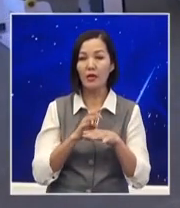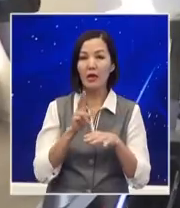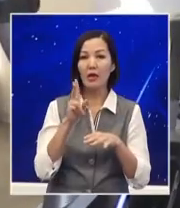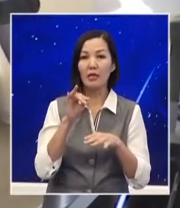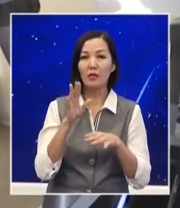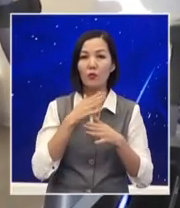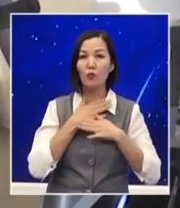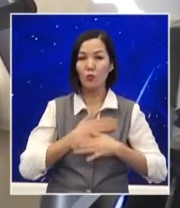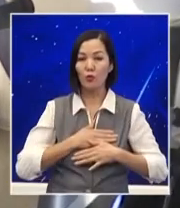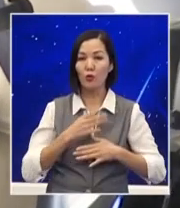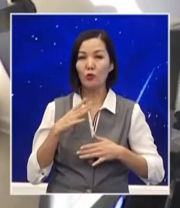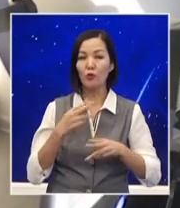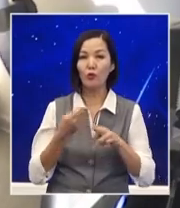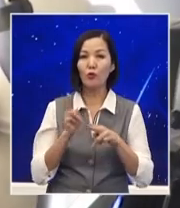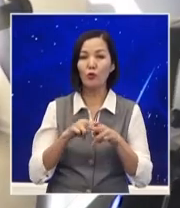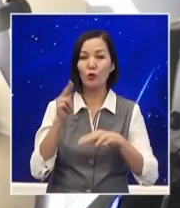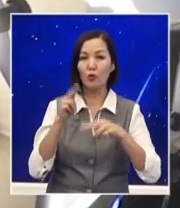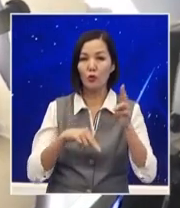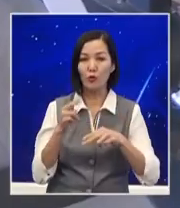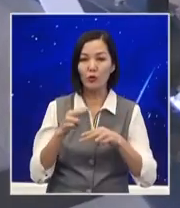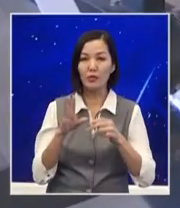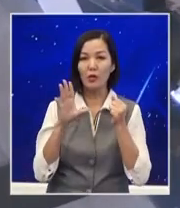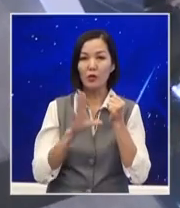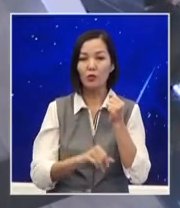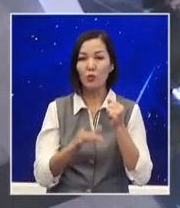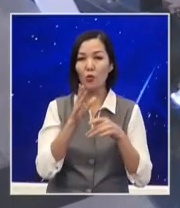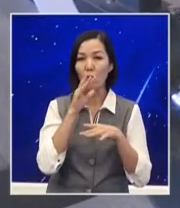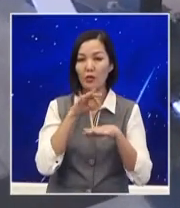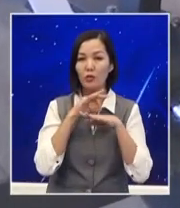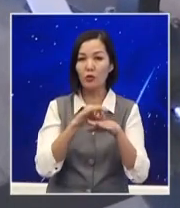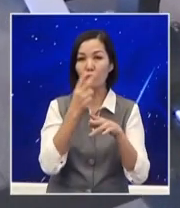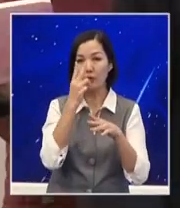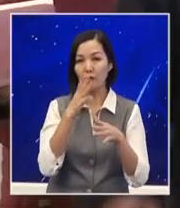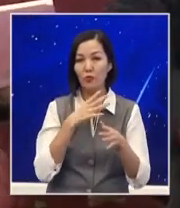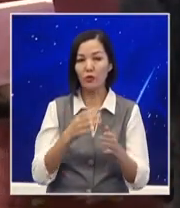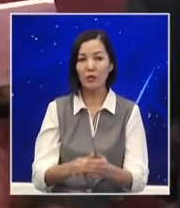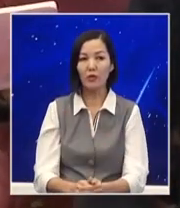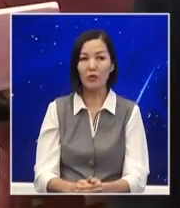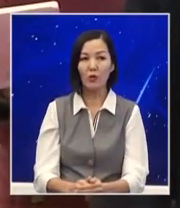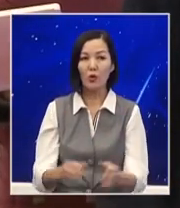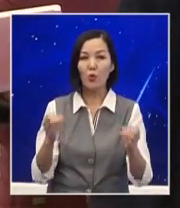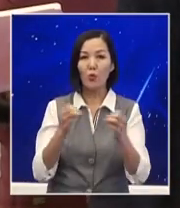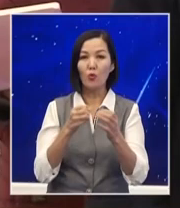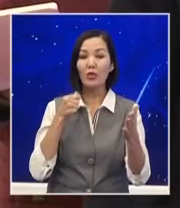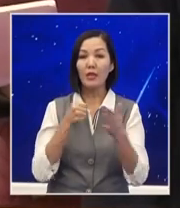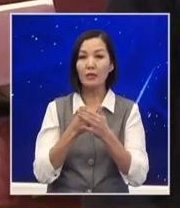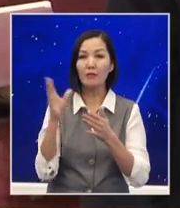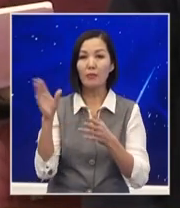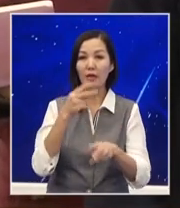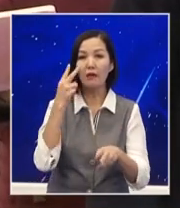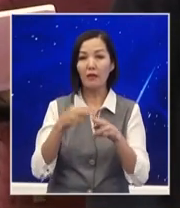Әлиұлының көңілі толды. Себебі құрылыстың соңғы кезеңі жүріп жатқанын көрді. Онына дейін біз бәрін алып